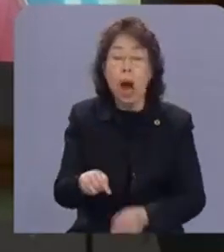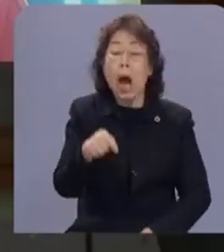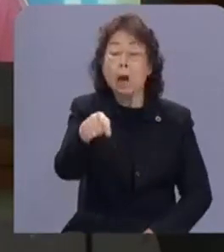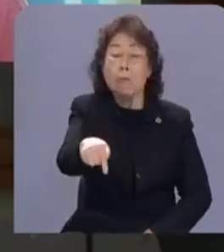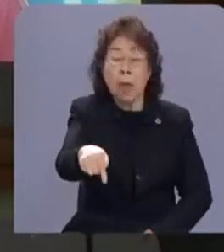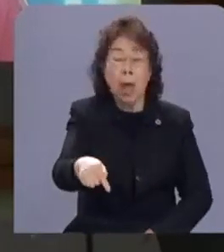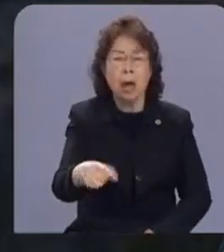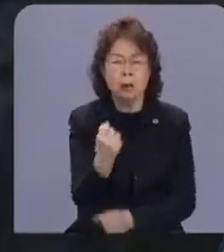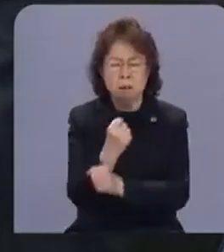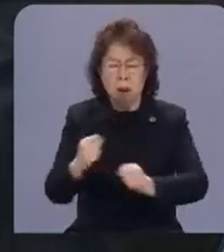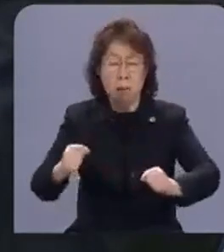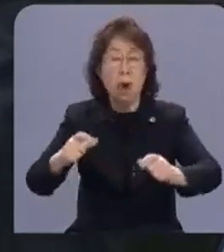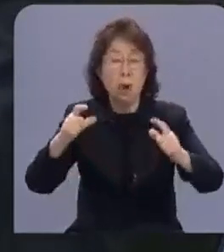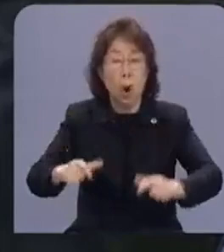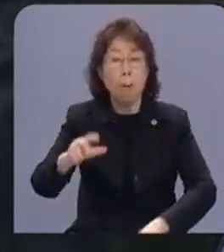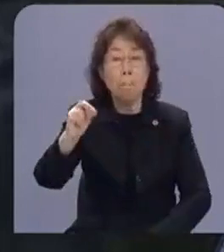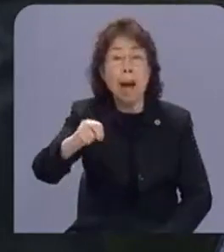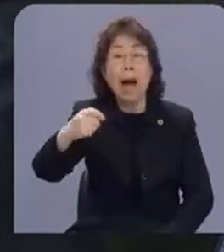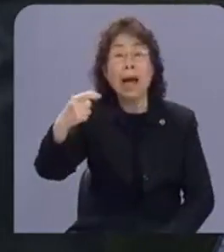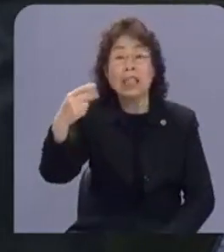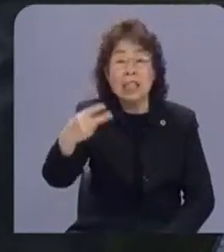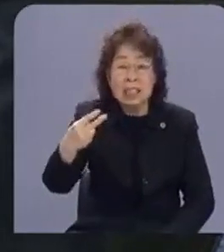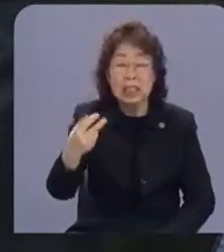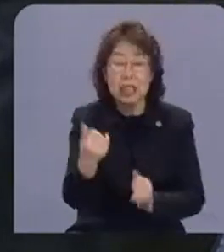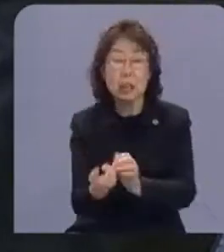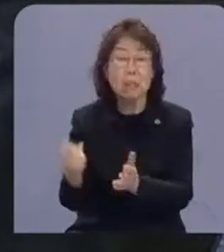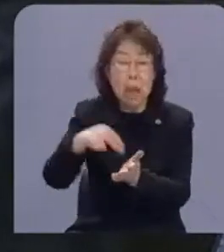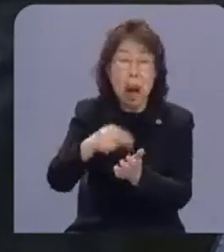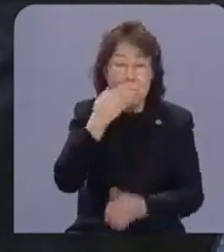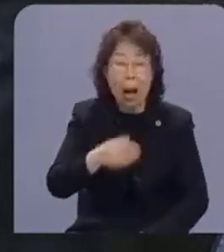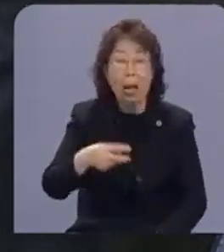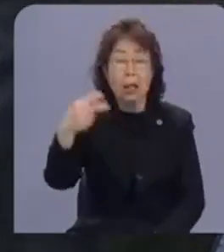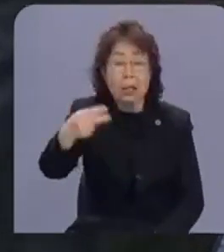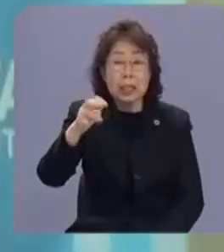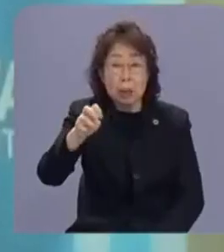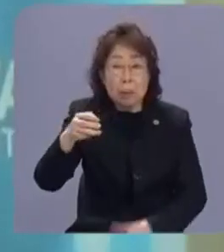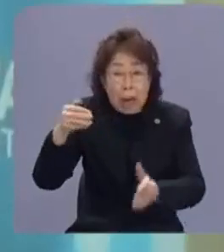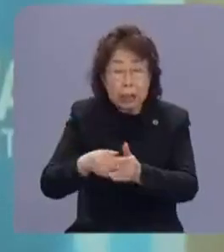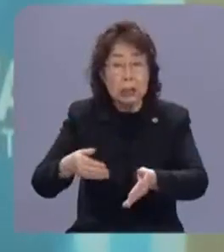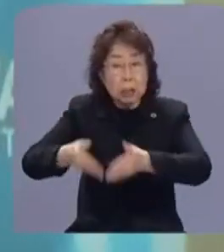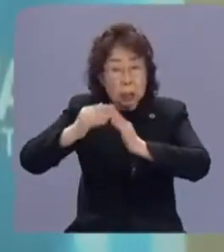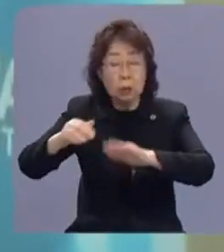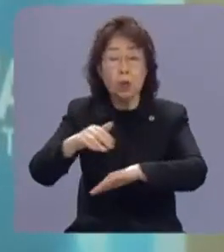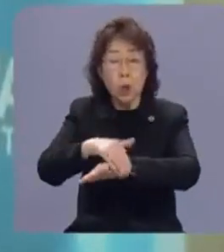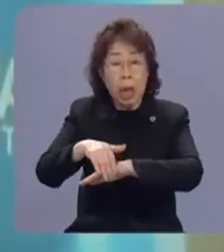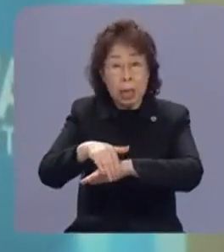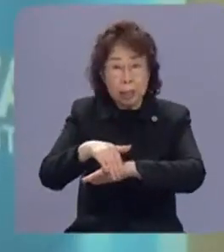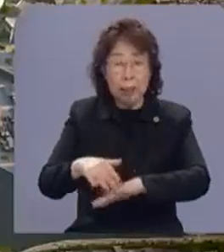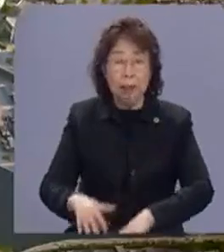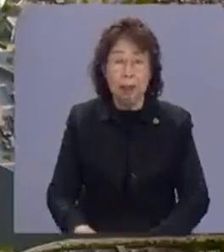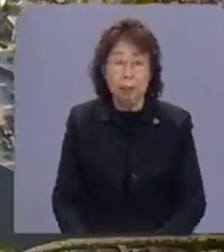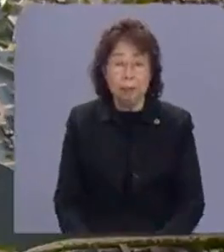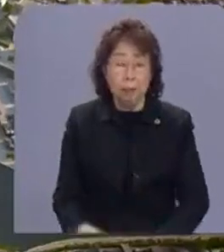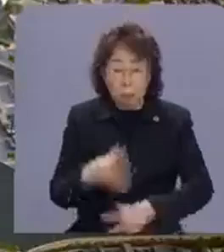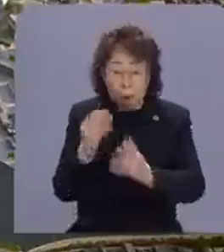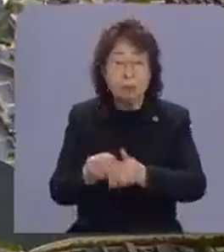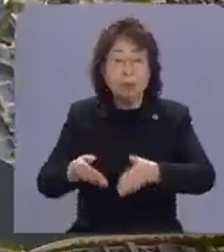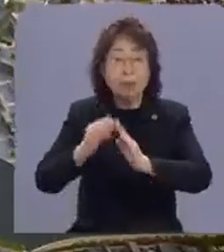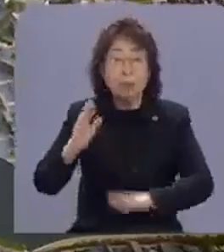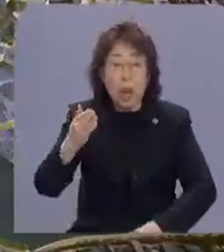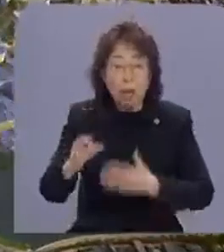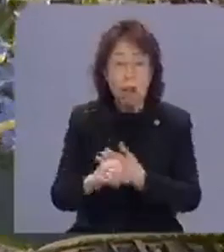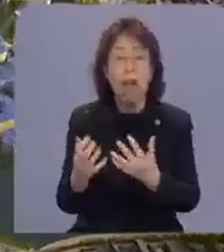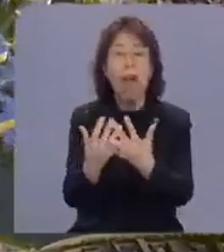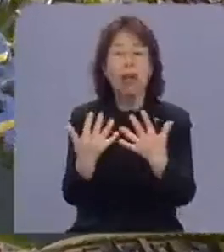제곱미터, 12,000 명 규모의 해상 도시를 2030년까지 짓겠다는 계획을 내놓았습니다. 완공되면